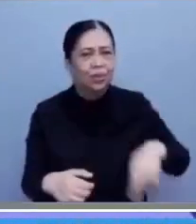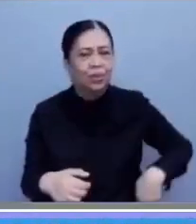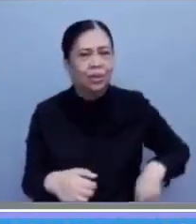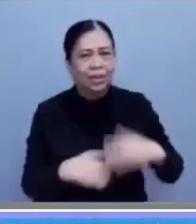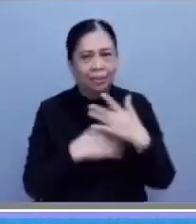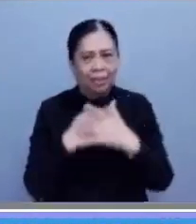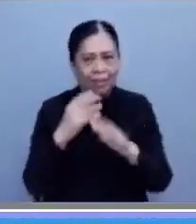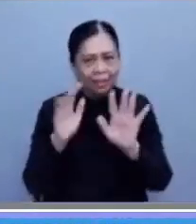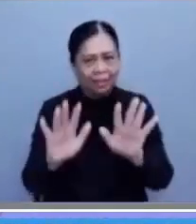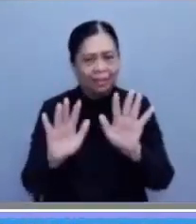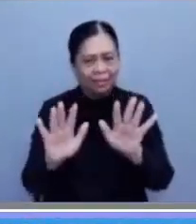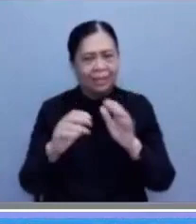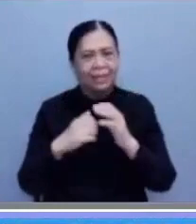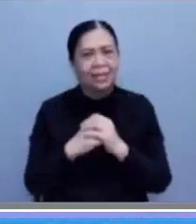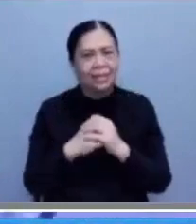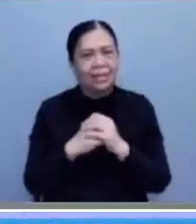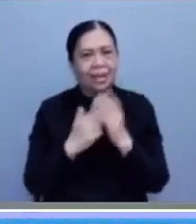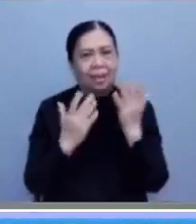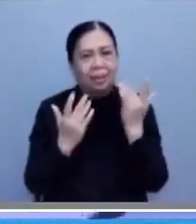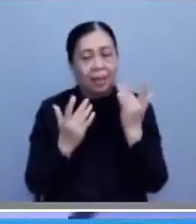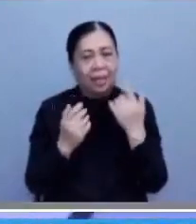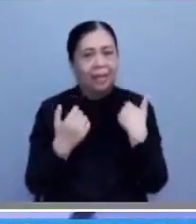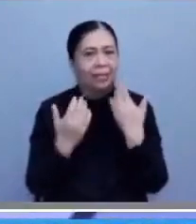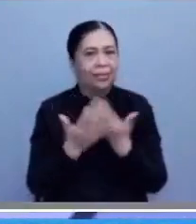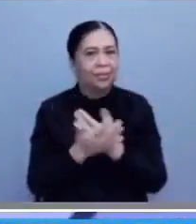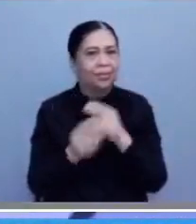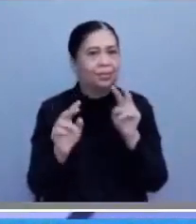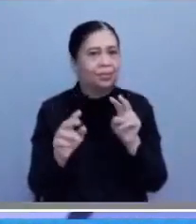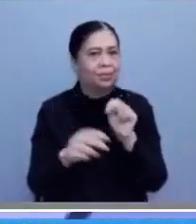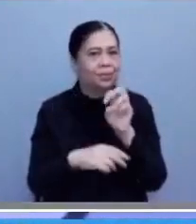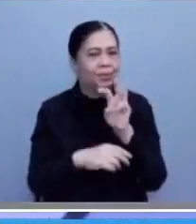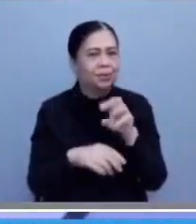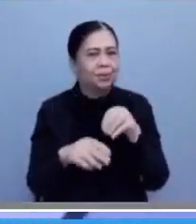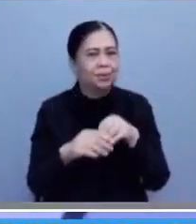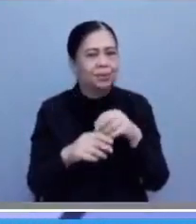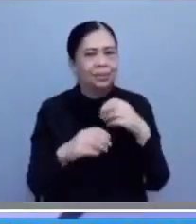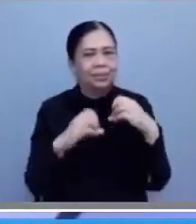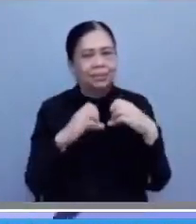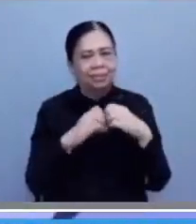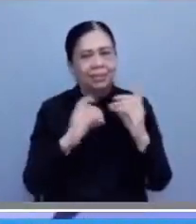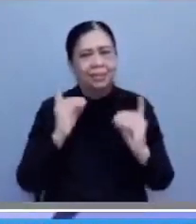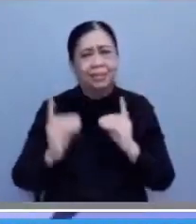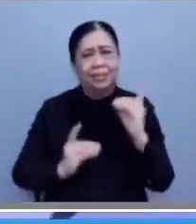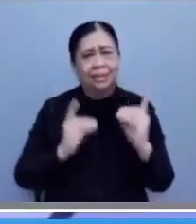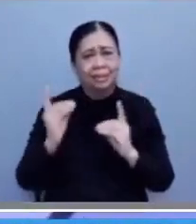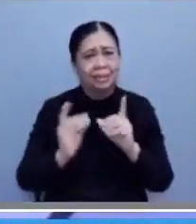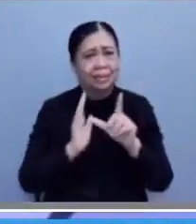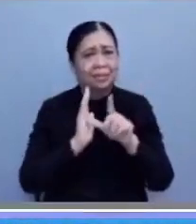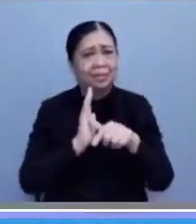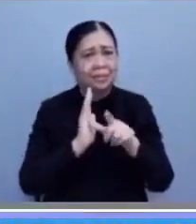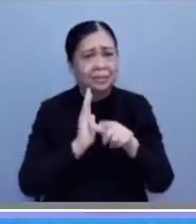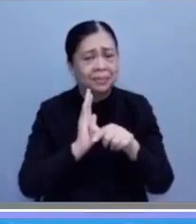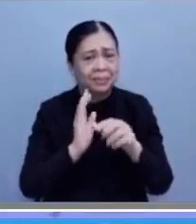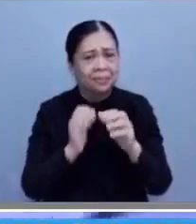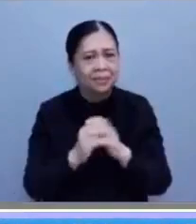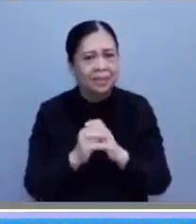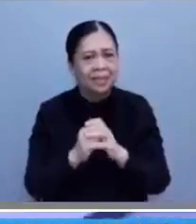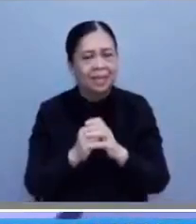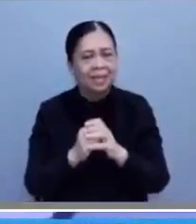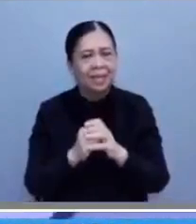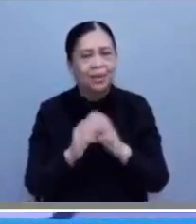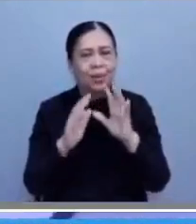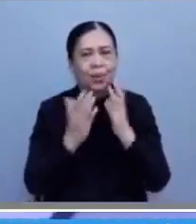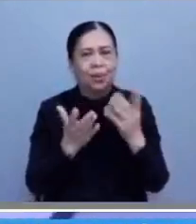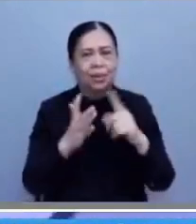mga Mare, dahil may bagong aabangan sa GMA Telebaba drama mamaya na ang World TV premiere ng